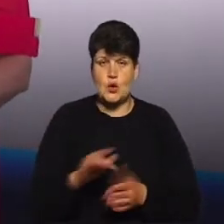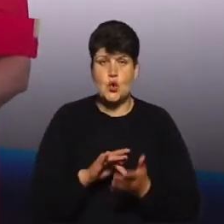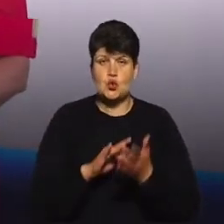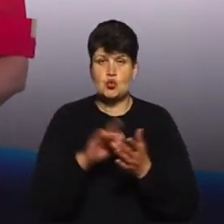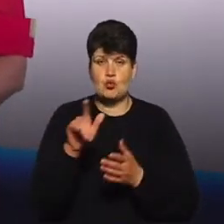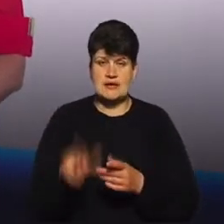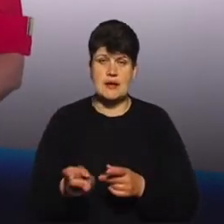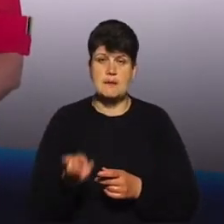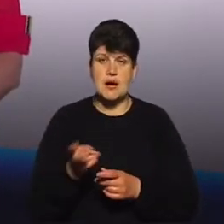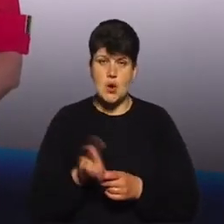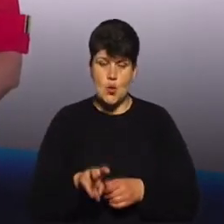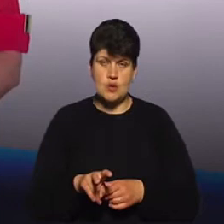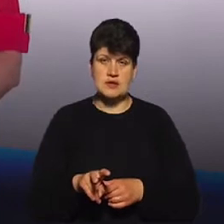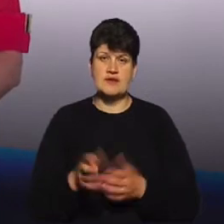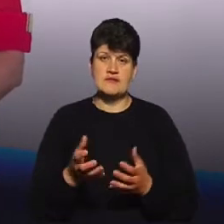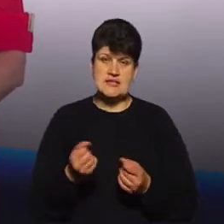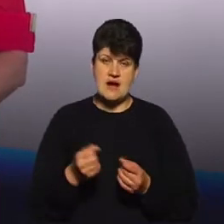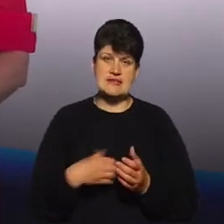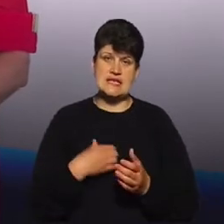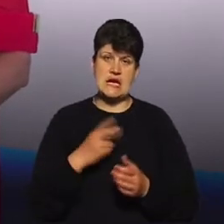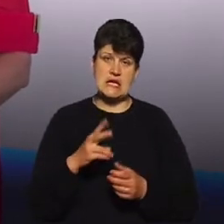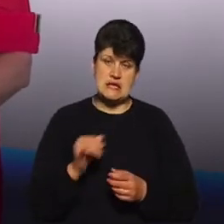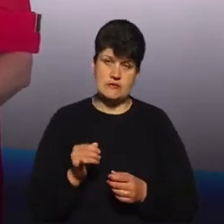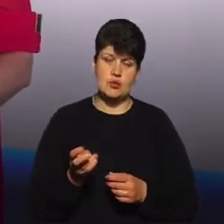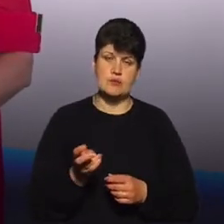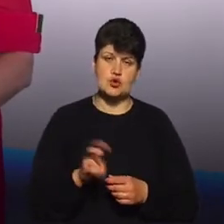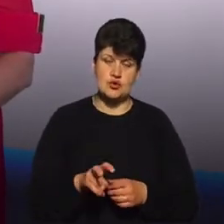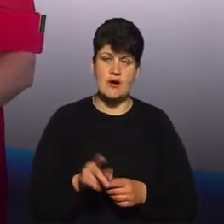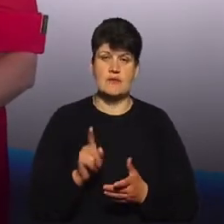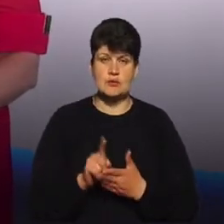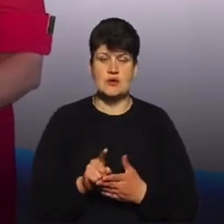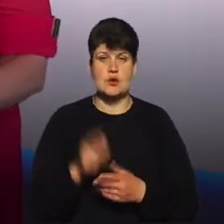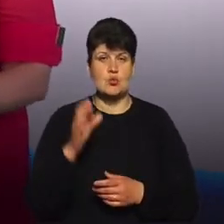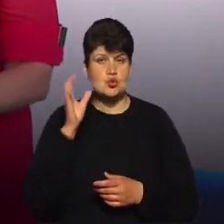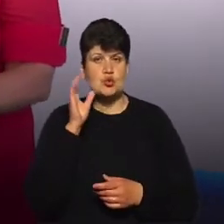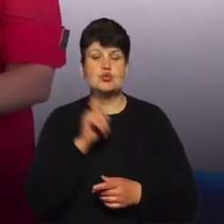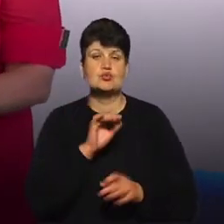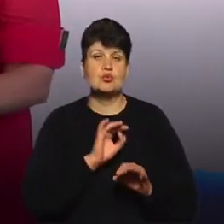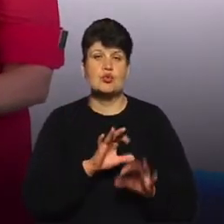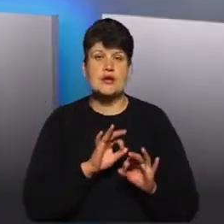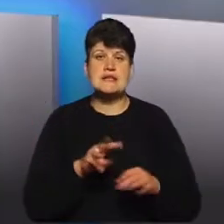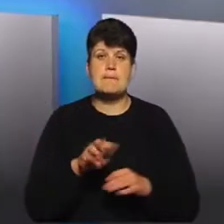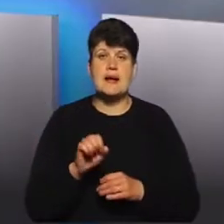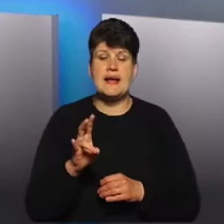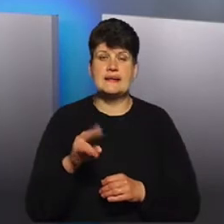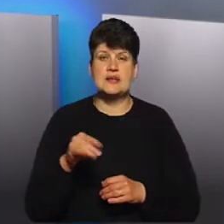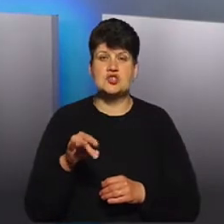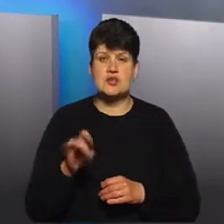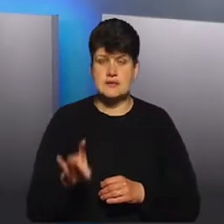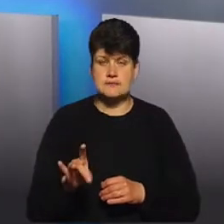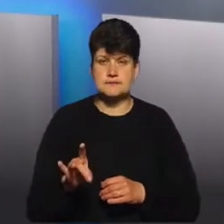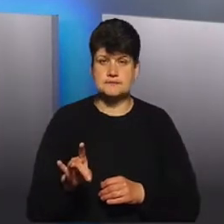страхівку і пішов. А насправді він повинен дослухати, що йому пояснює оператор, що йому пояснює менеджер. Тому що він не може порушувати якихось правил.